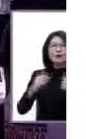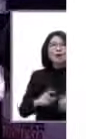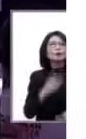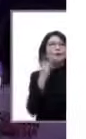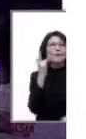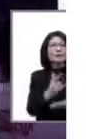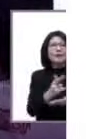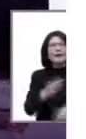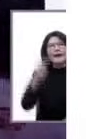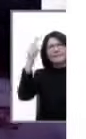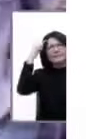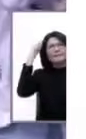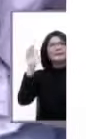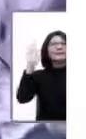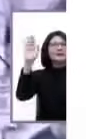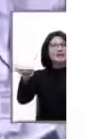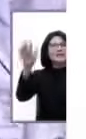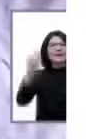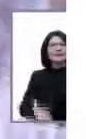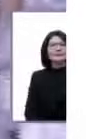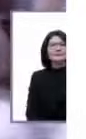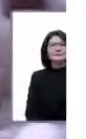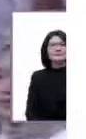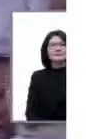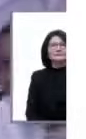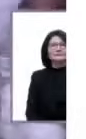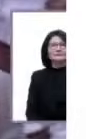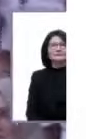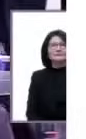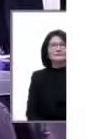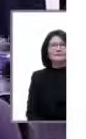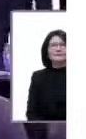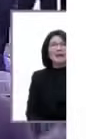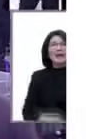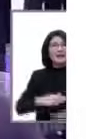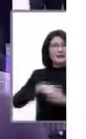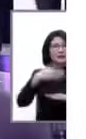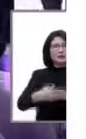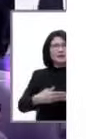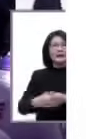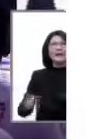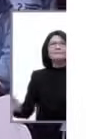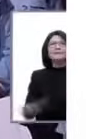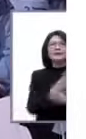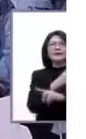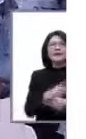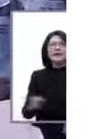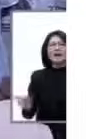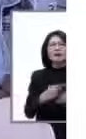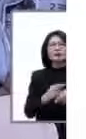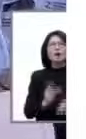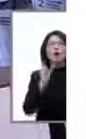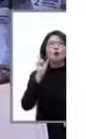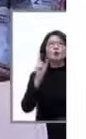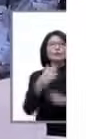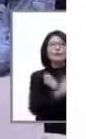ada yang mengkritik itu tidak miense beberapa hal misalnya tetapi dari sisi cara menyampaikan dianggap kurang sopan Nah itu juga tapi ada cara ada juga